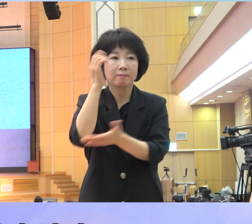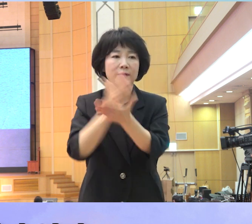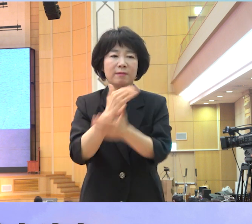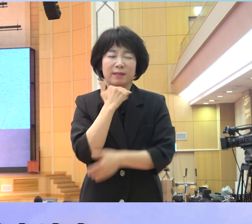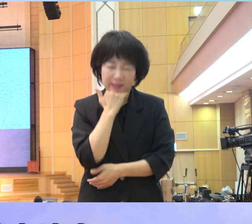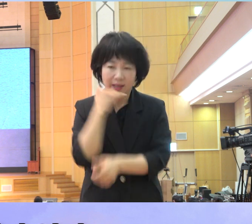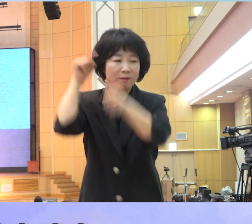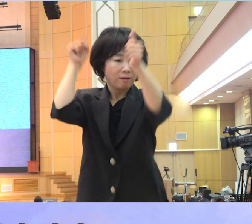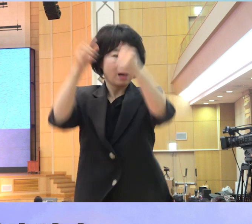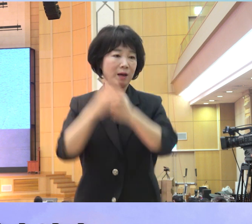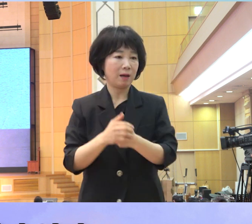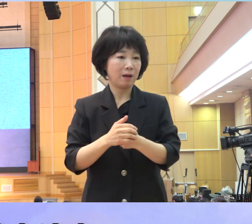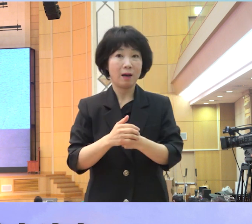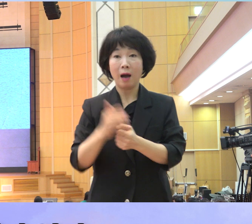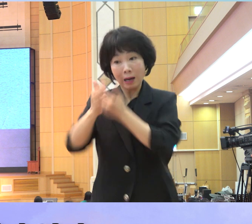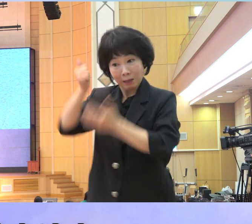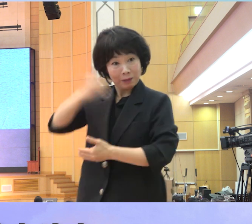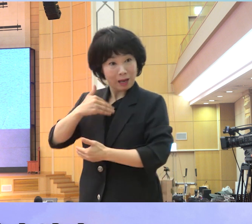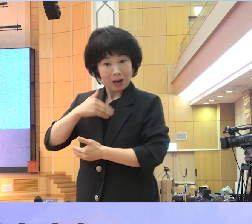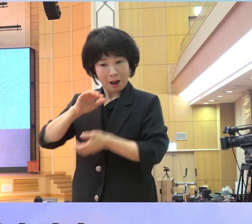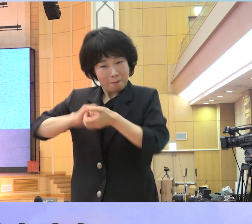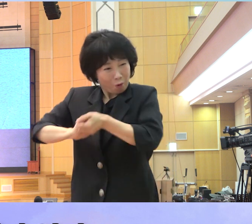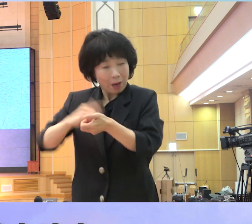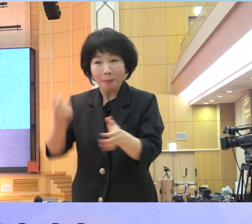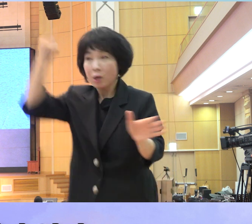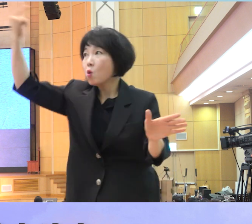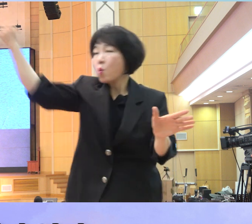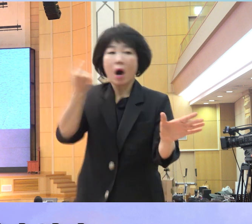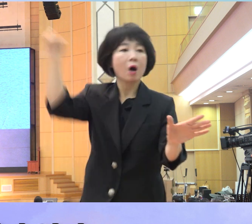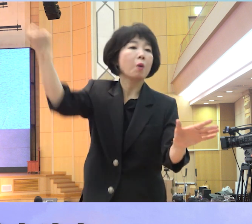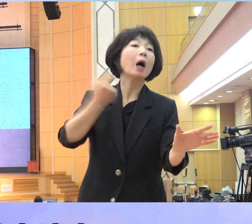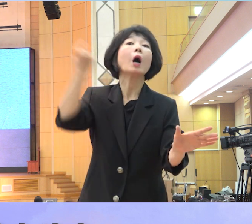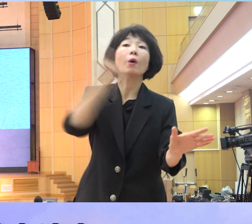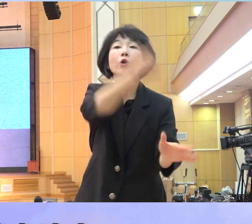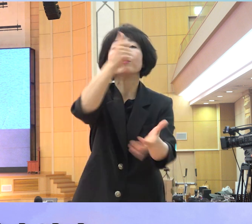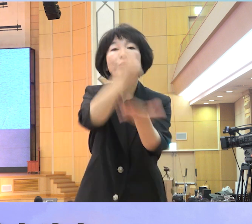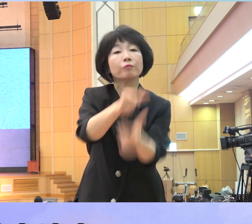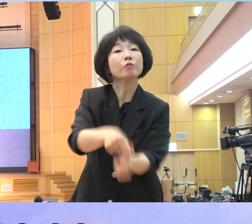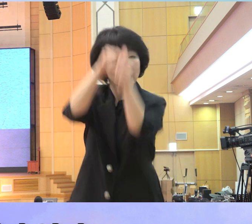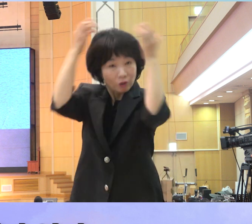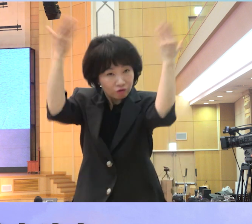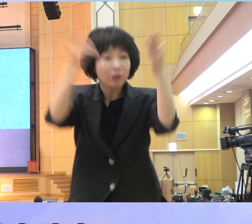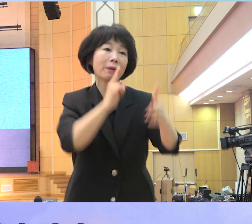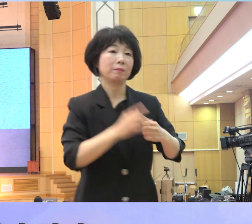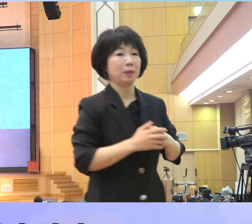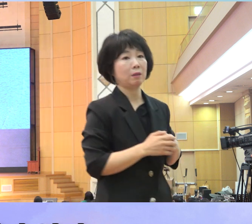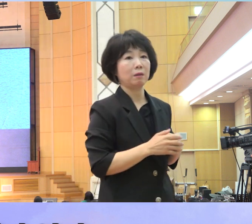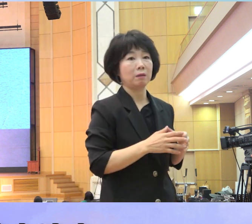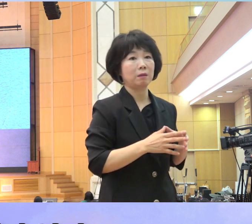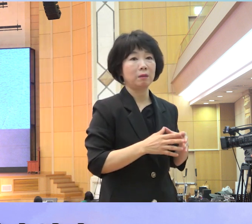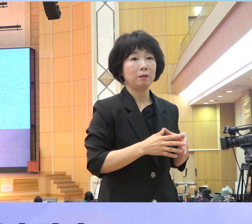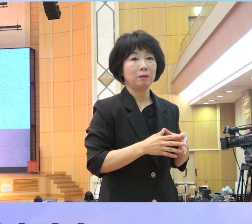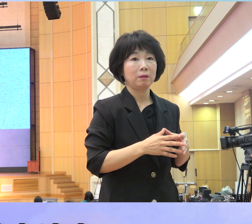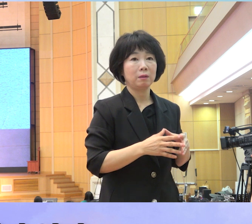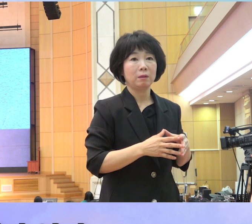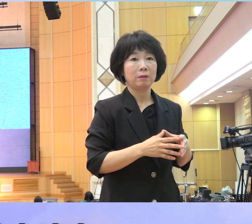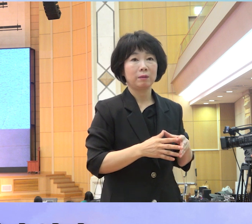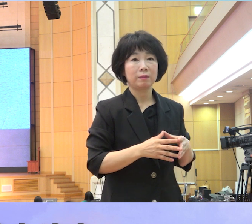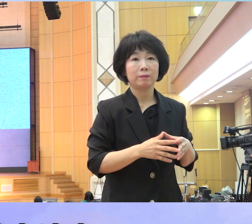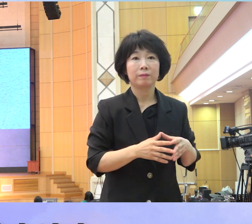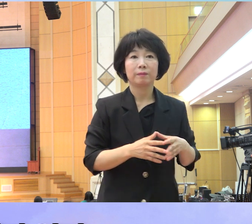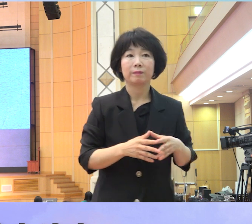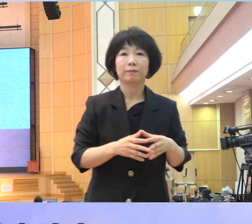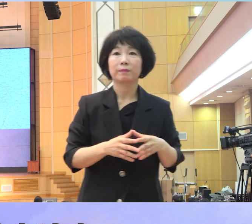기다려라. 나 분명히 속히 갈 것이고. 그러니까 아까도 여러분 말씀